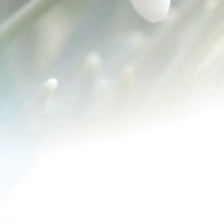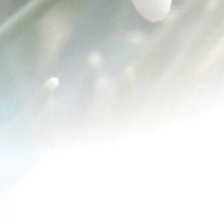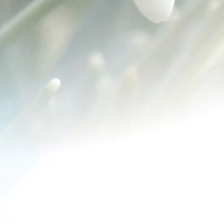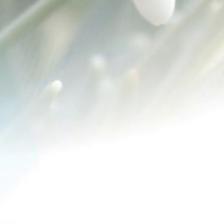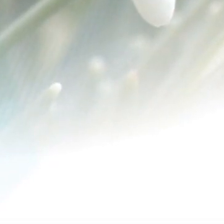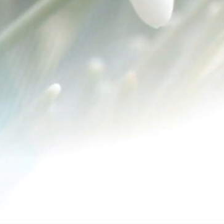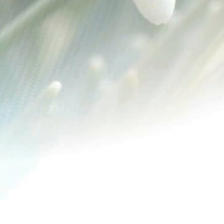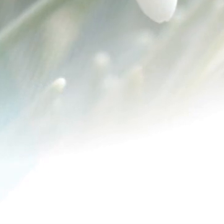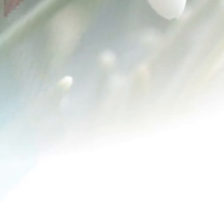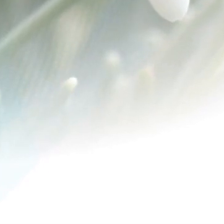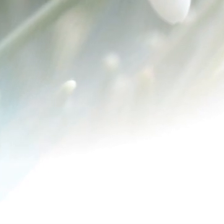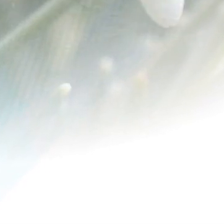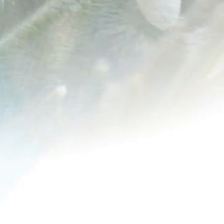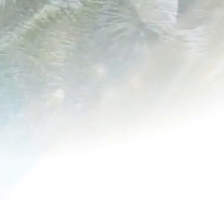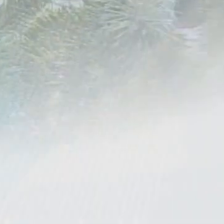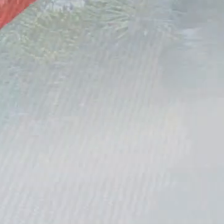карысці ніводнаму з бакоў.